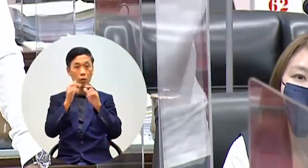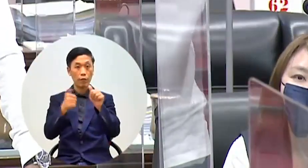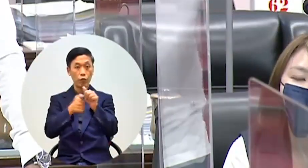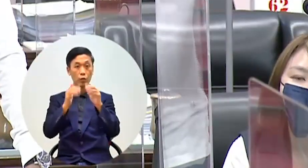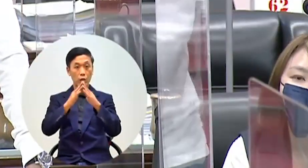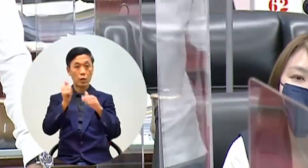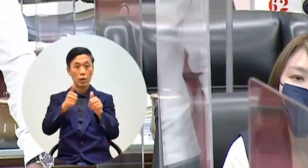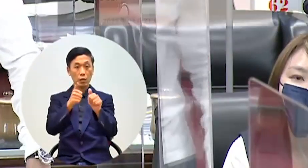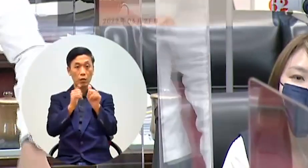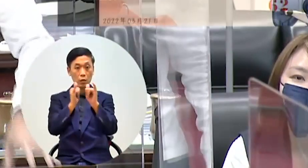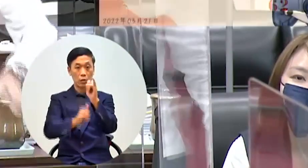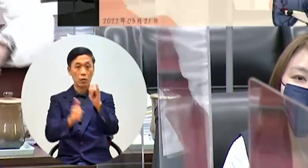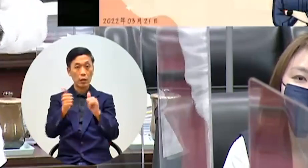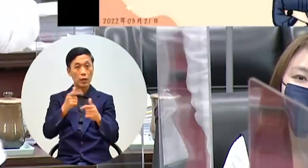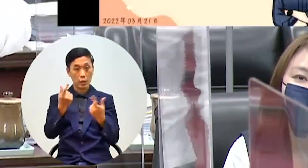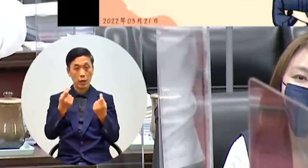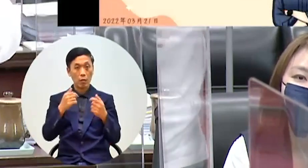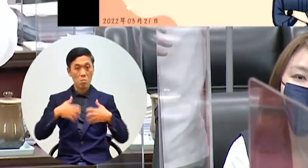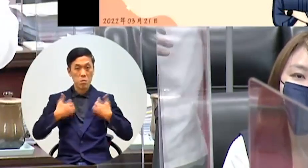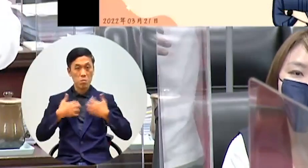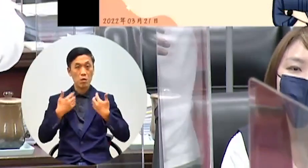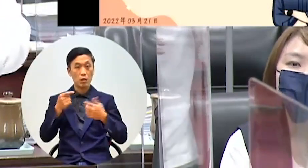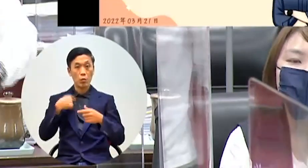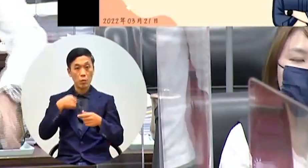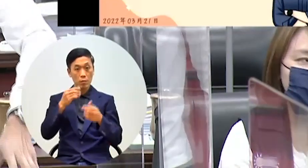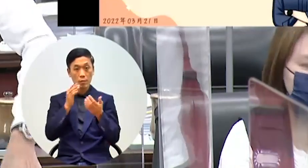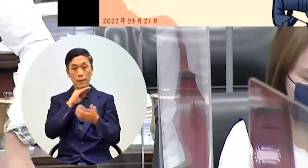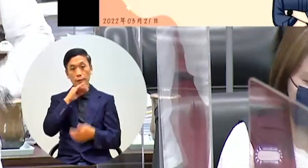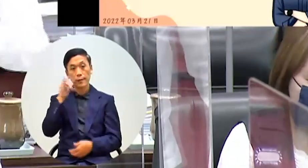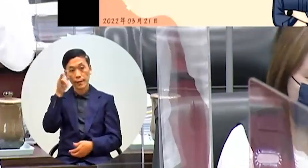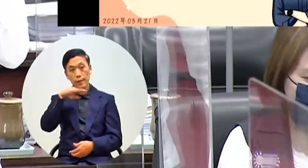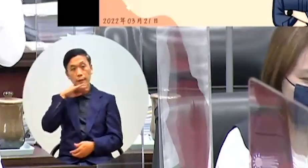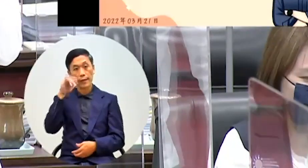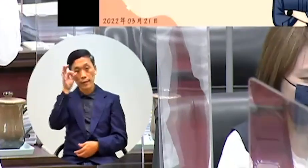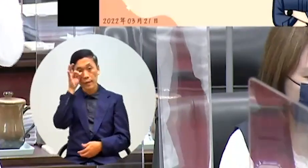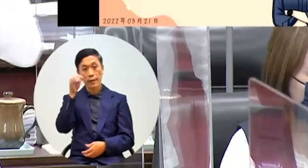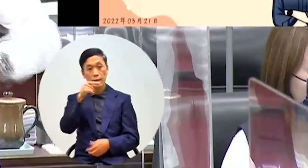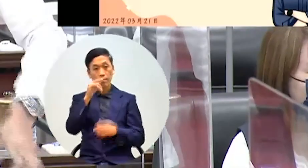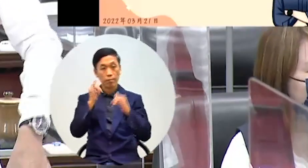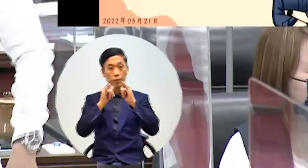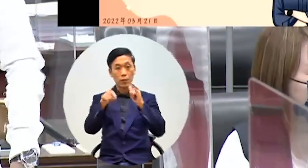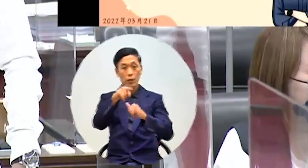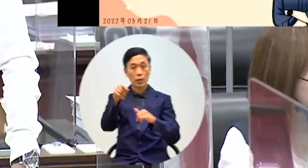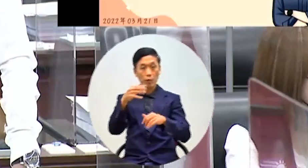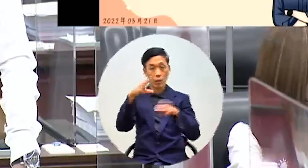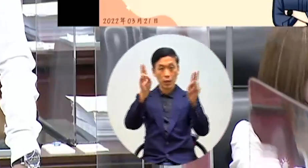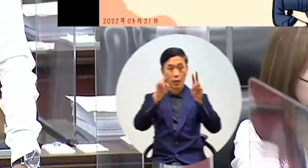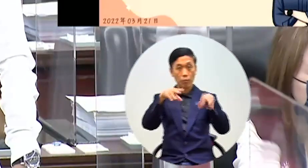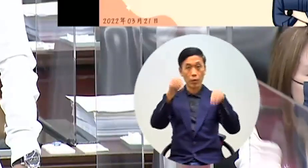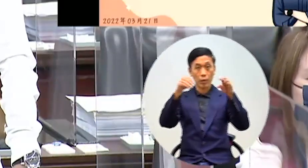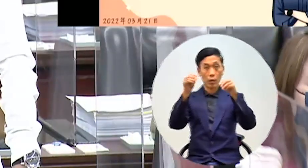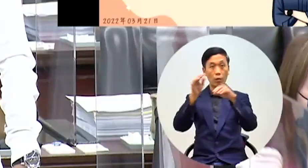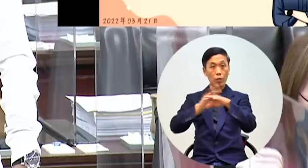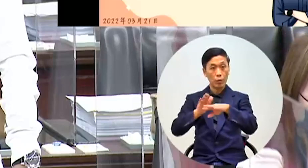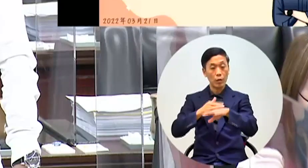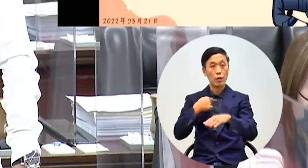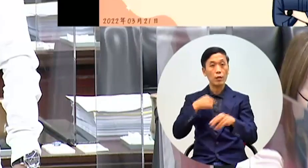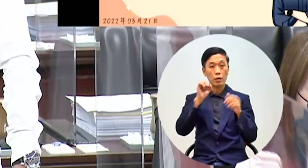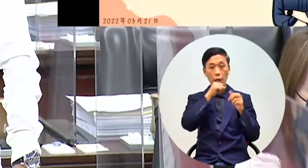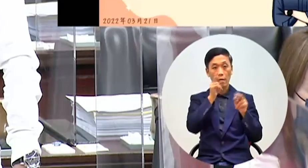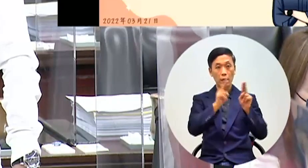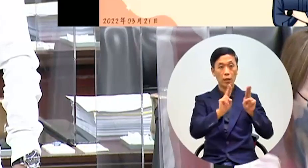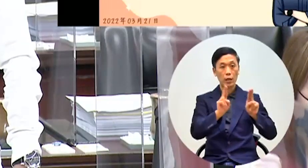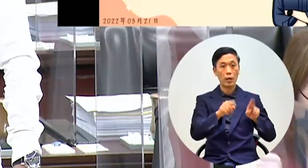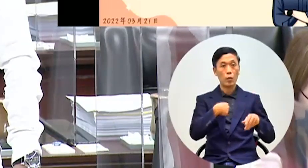天还会不会停电啊？市长，台电在阮山区的边啊，但是